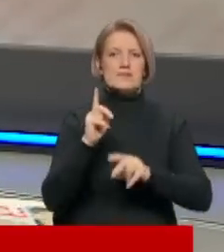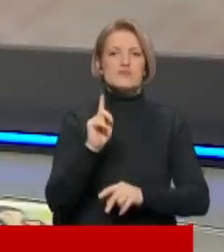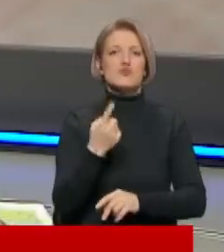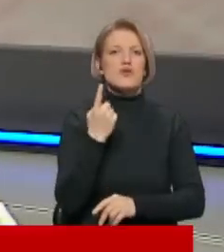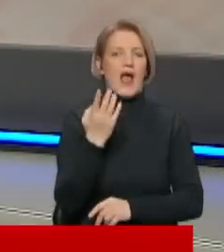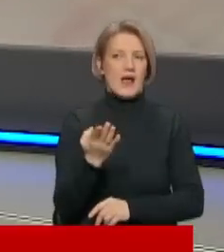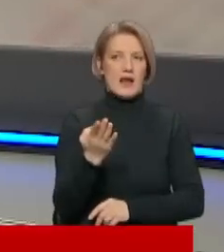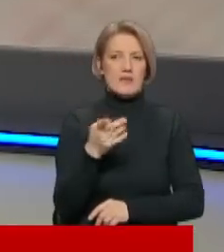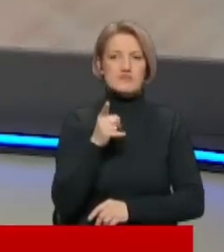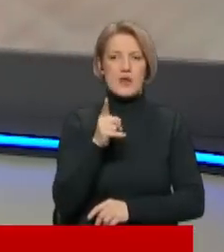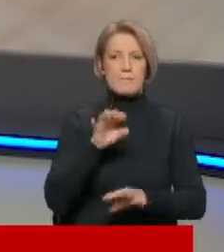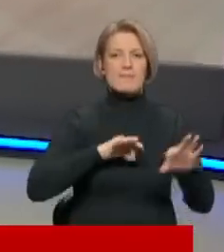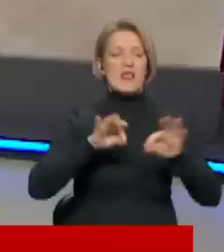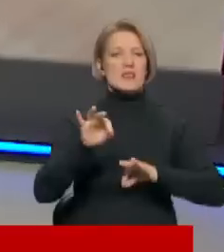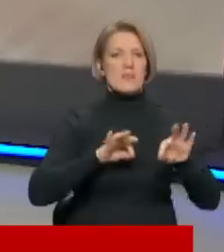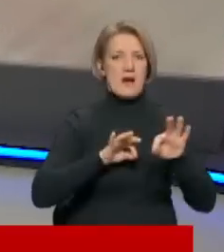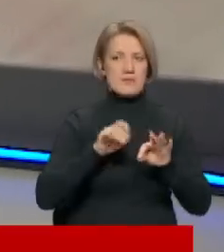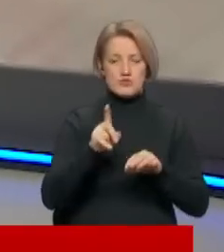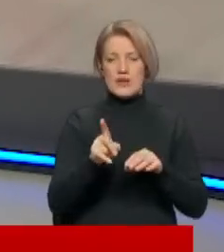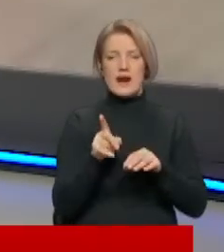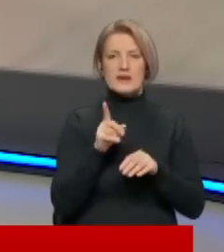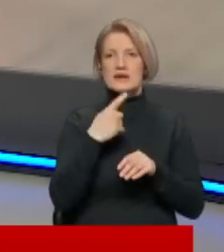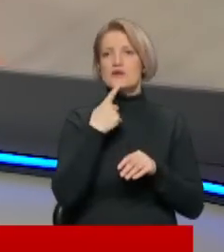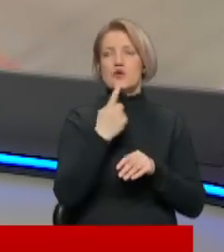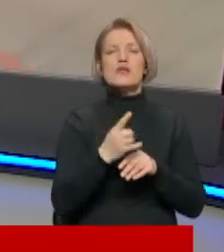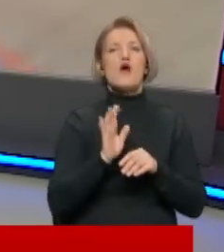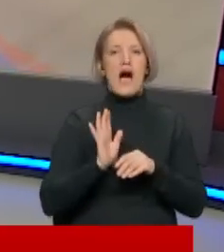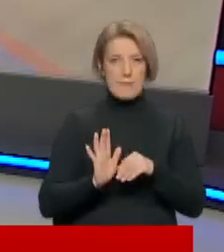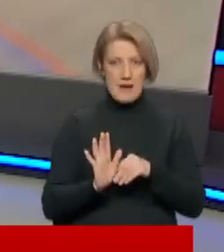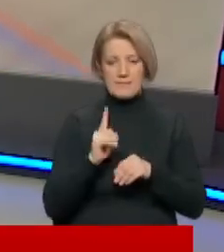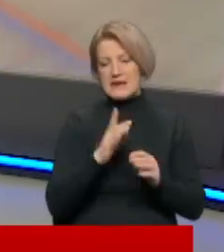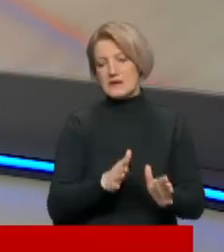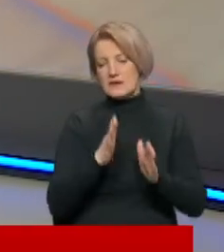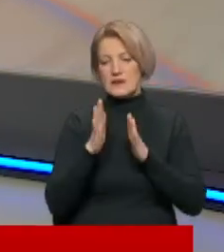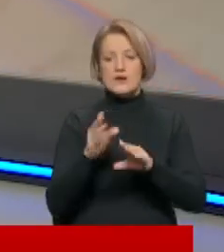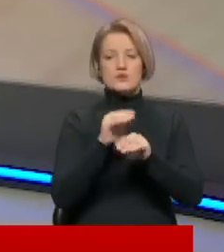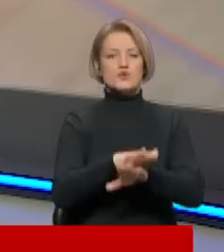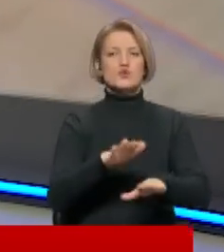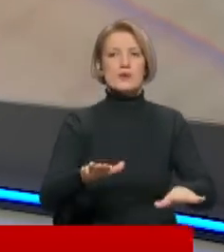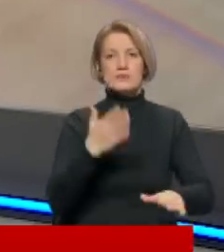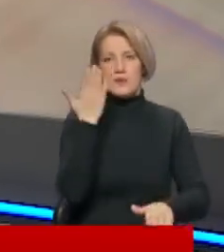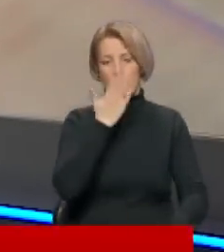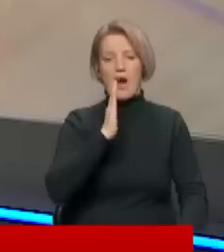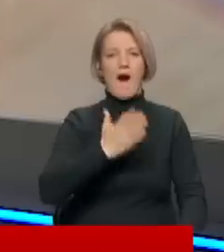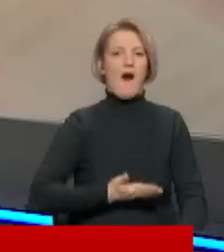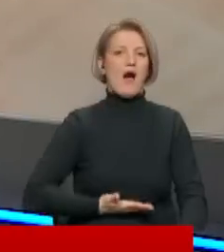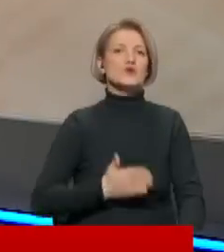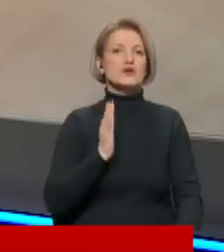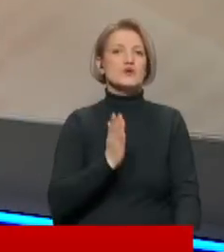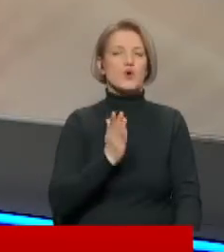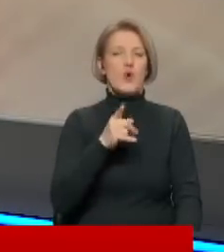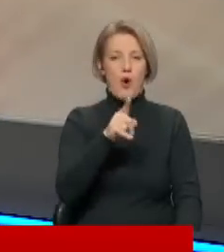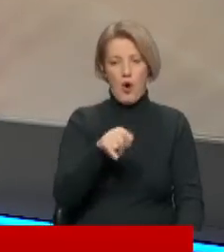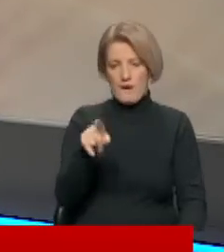bir müjde burada bir planlama Hani bunlar dillendiriliyor ama bir yandan da çocuklarımız Okula aç gidiyor